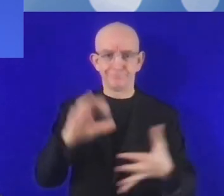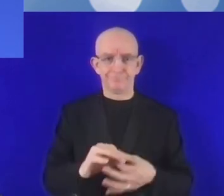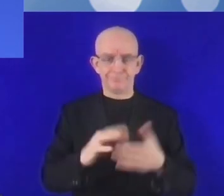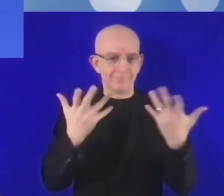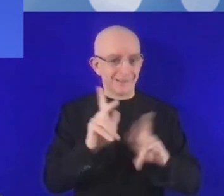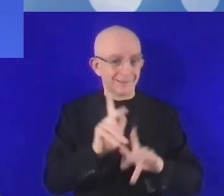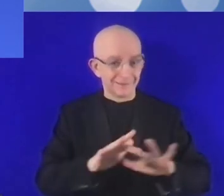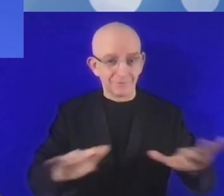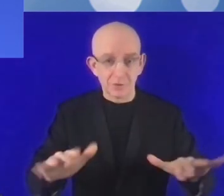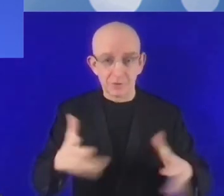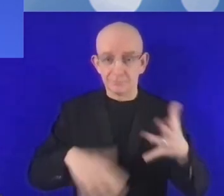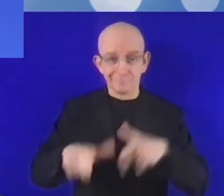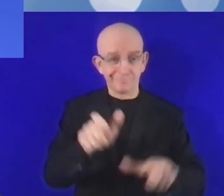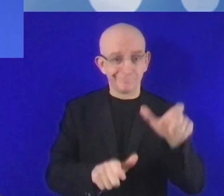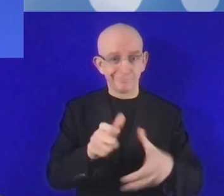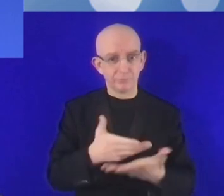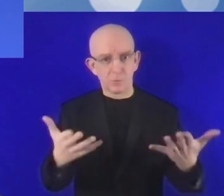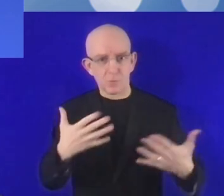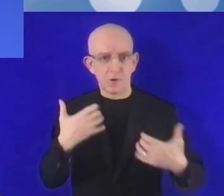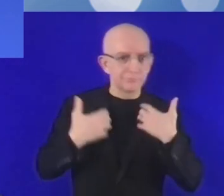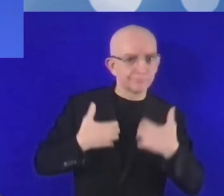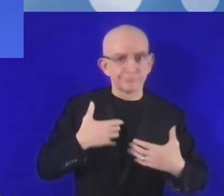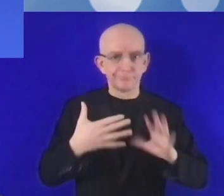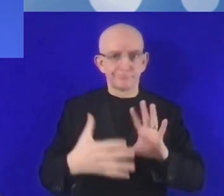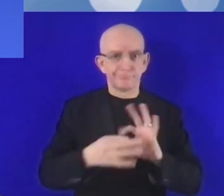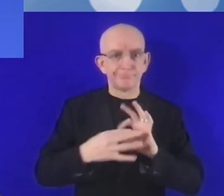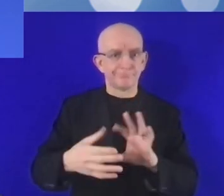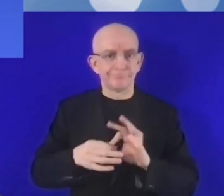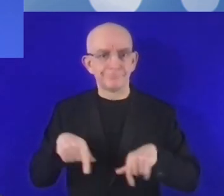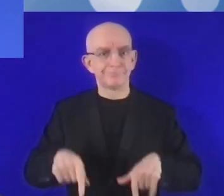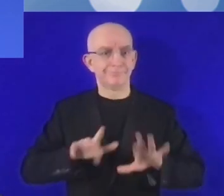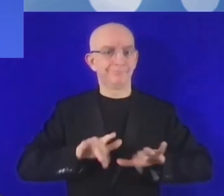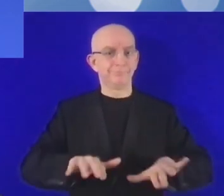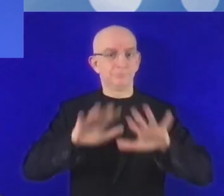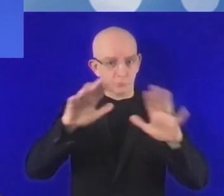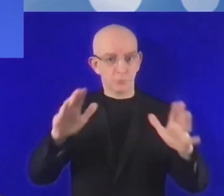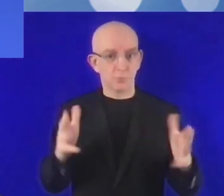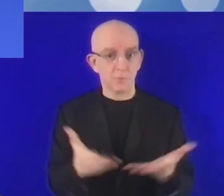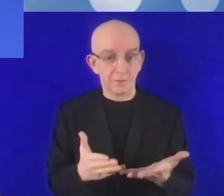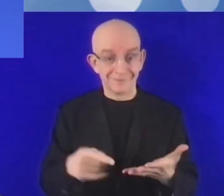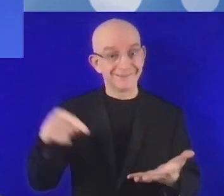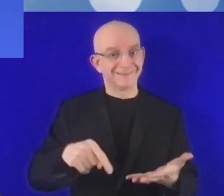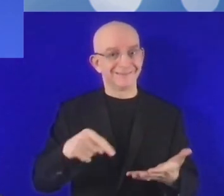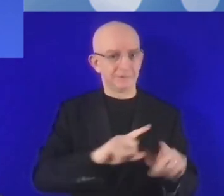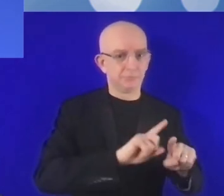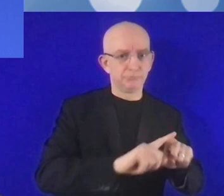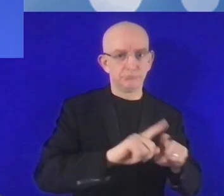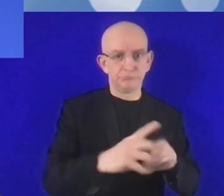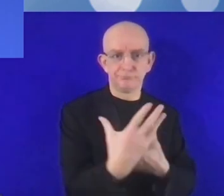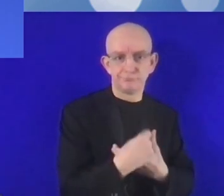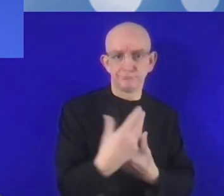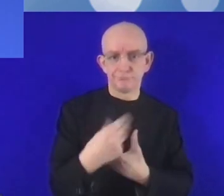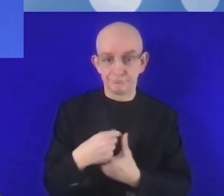讨论，也就是说我们联合国关心的各项问题在卡托维茨进行论坛。我们可以看